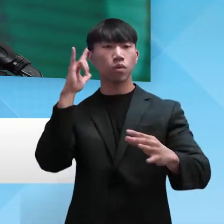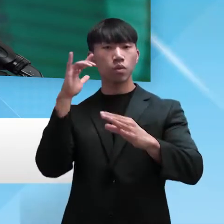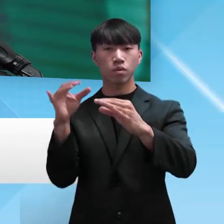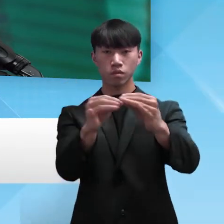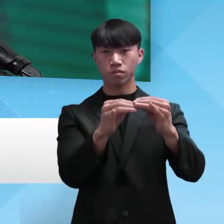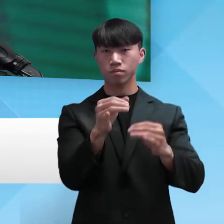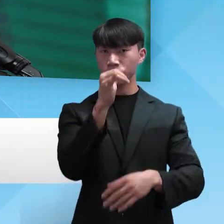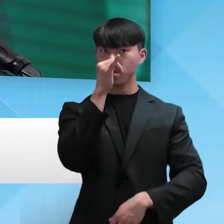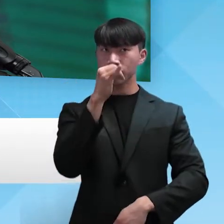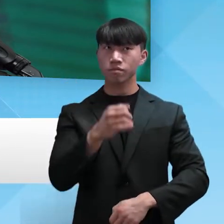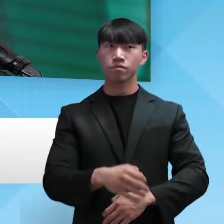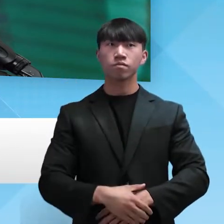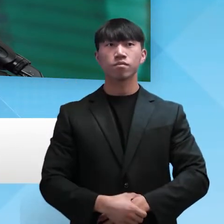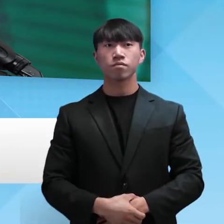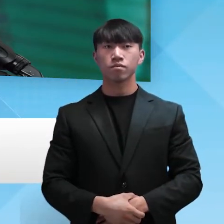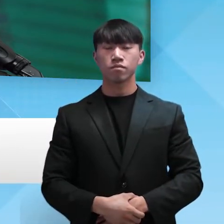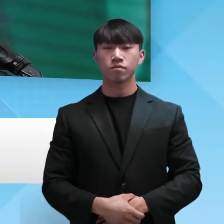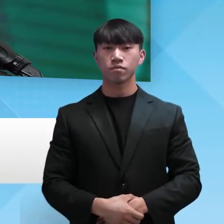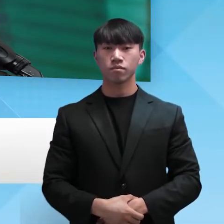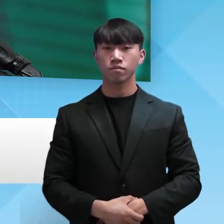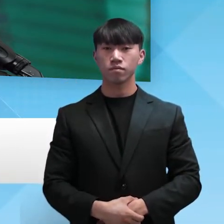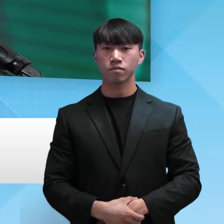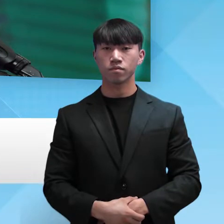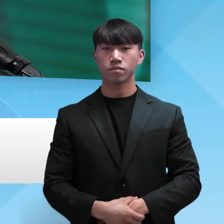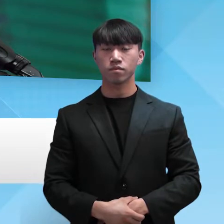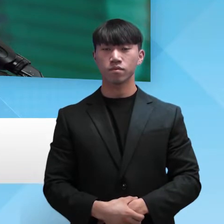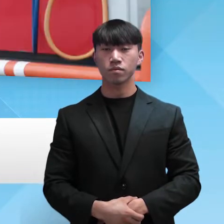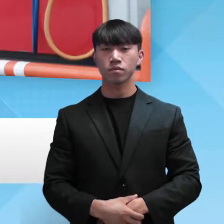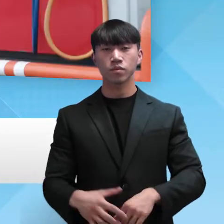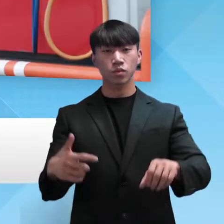환영 입장을 보이며 공감대를 얻고 있습니다.